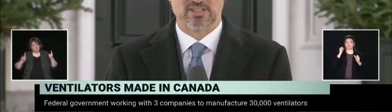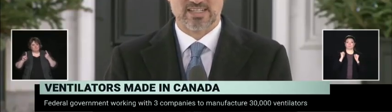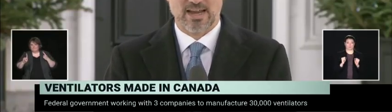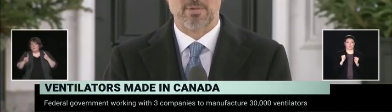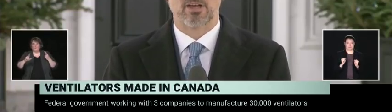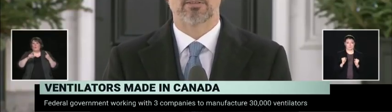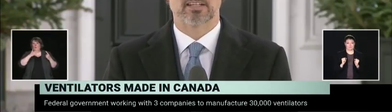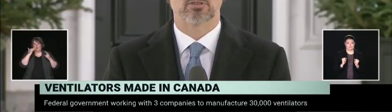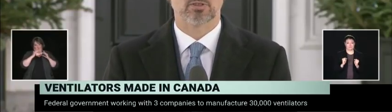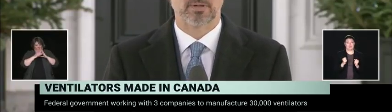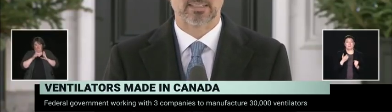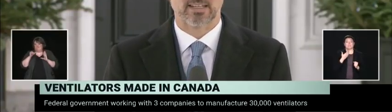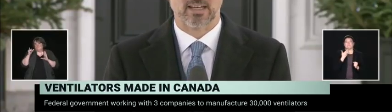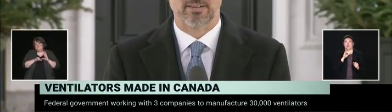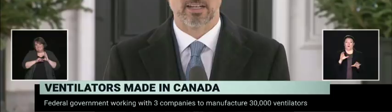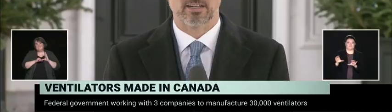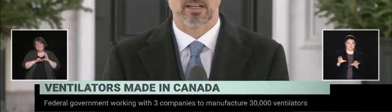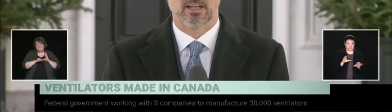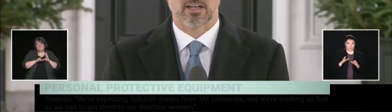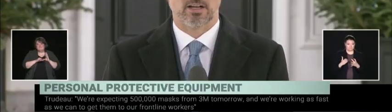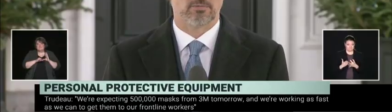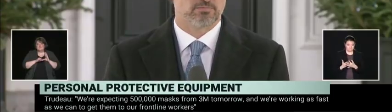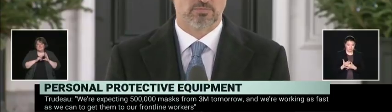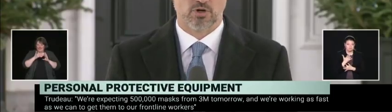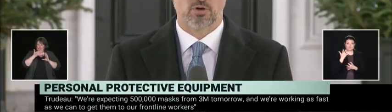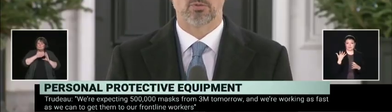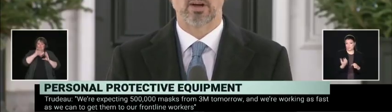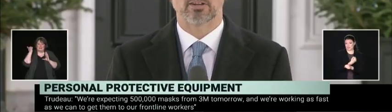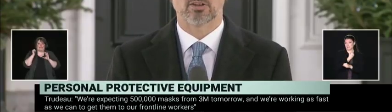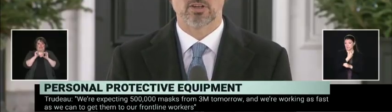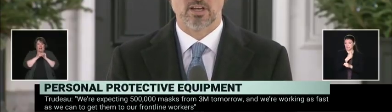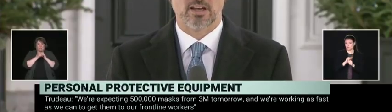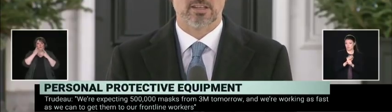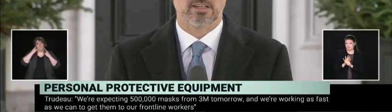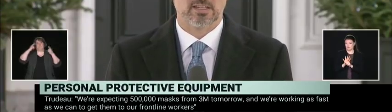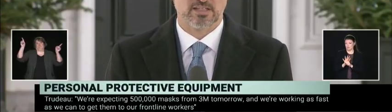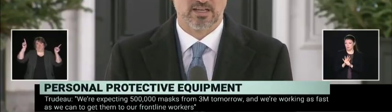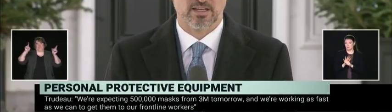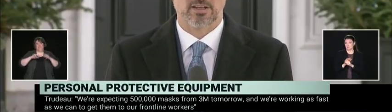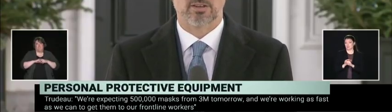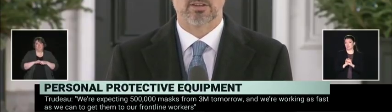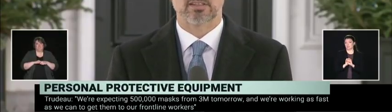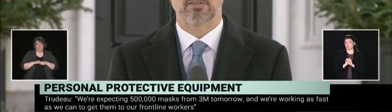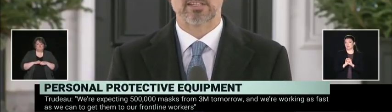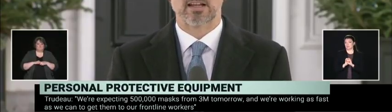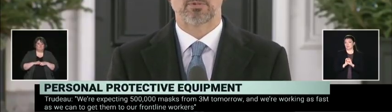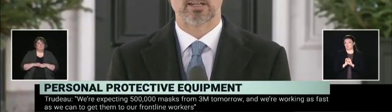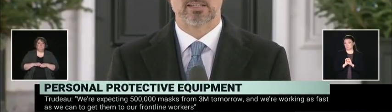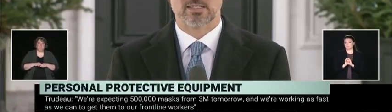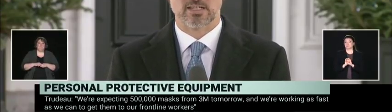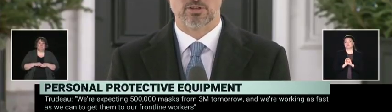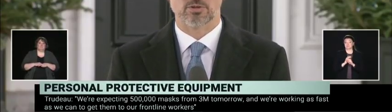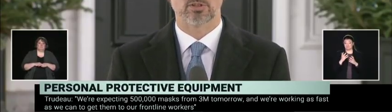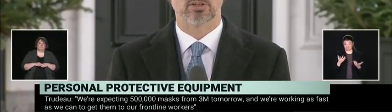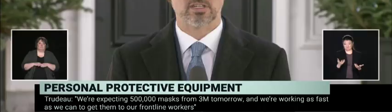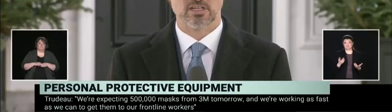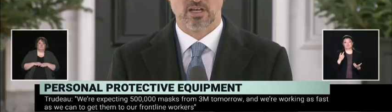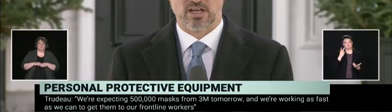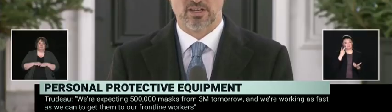savons que c'est la meilleure façon de passer à travers. On voit qu'il y a des services